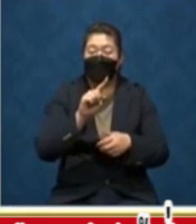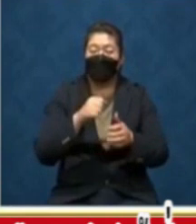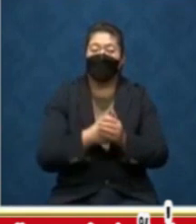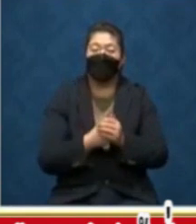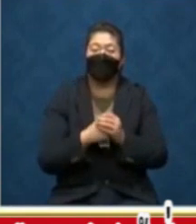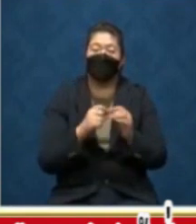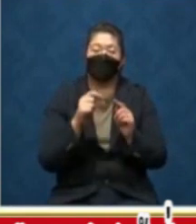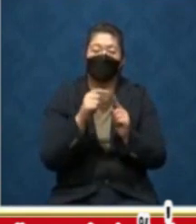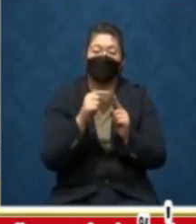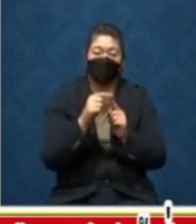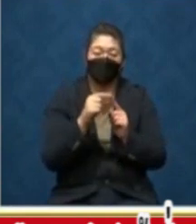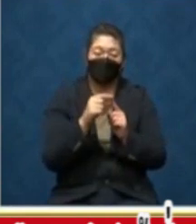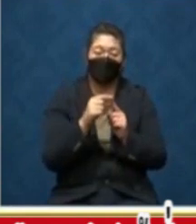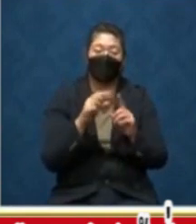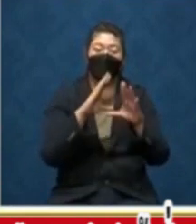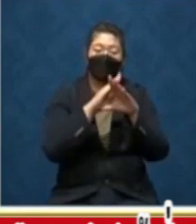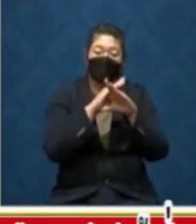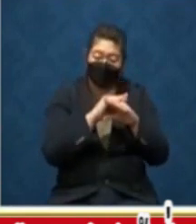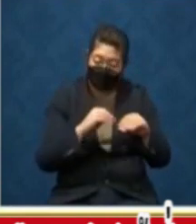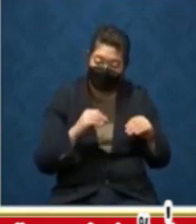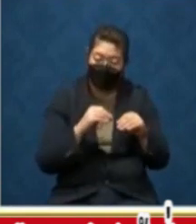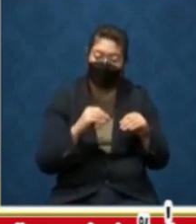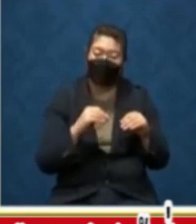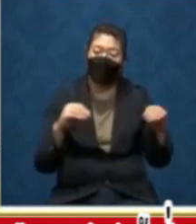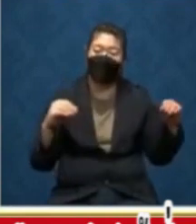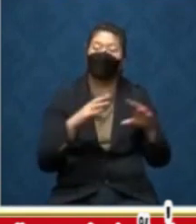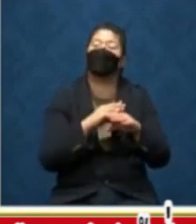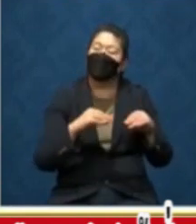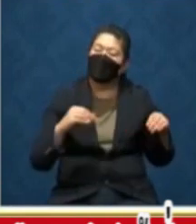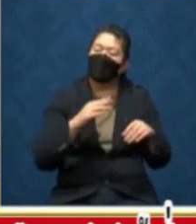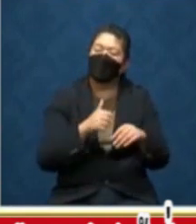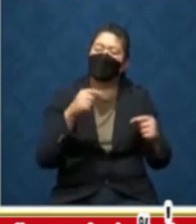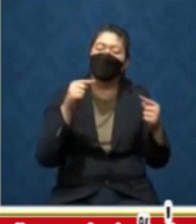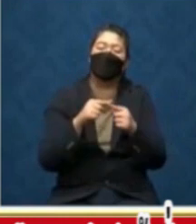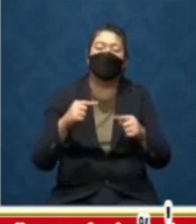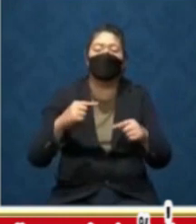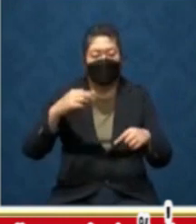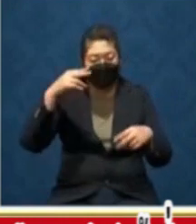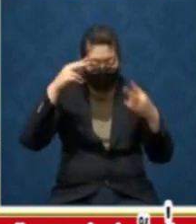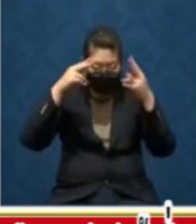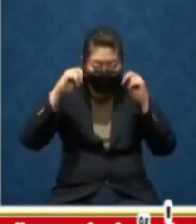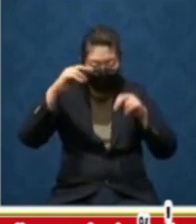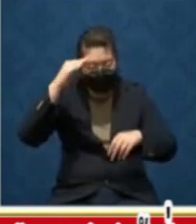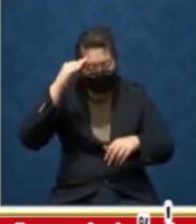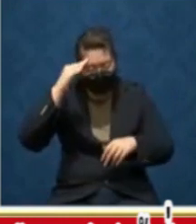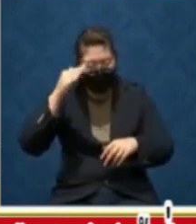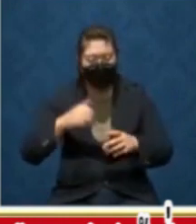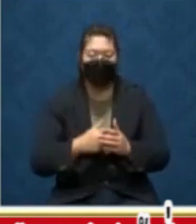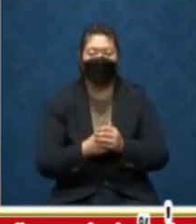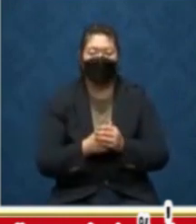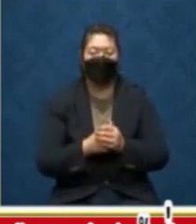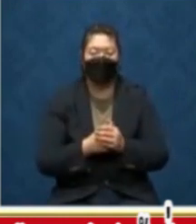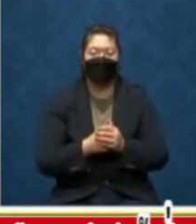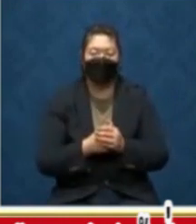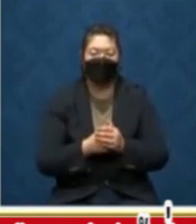คำว่าความสงบจบที่ลุงตู่แล้วก็มาสู่คำพูดหนึ่งซึ่งเป็นเป้าหมายก็คือ